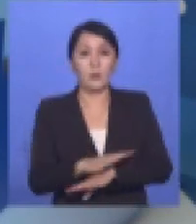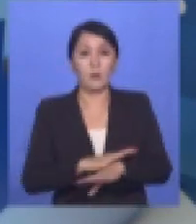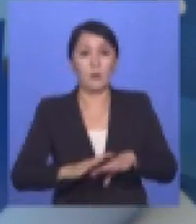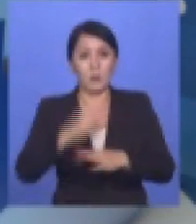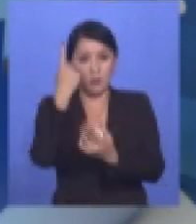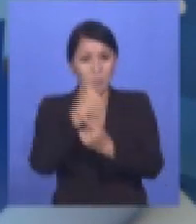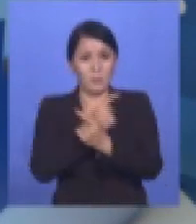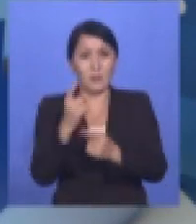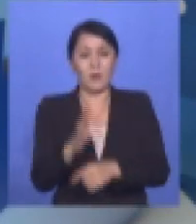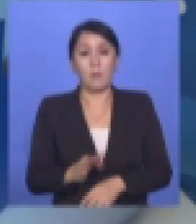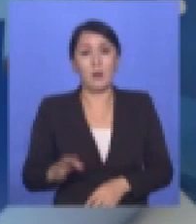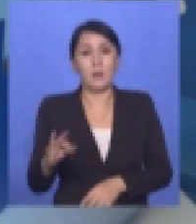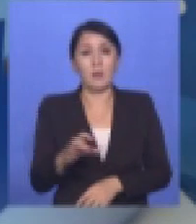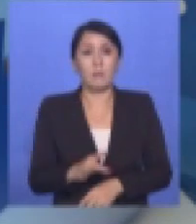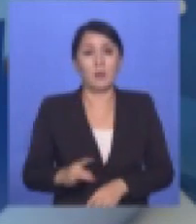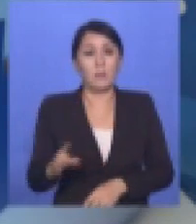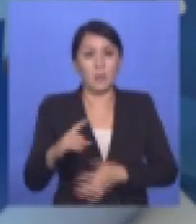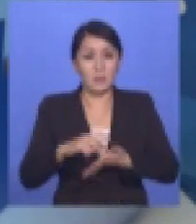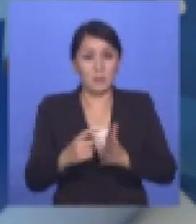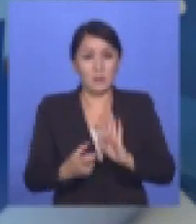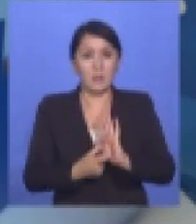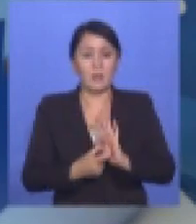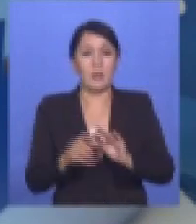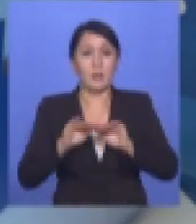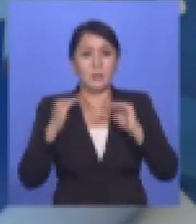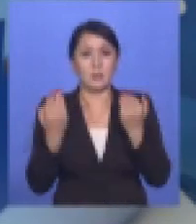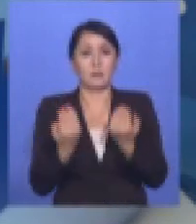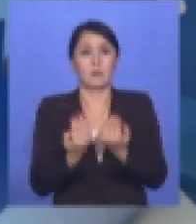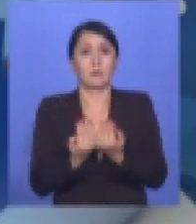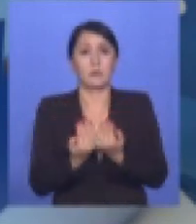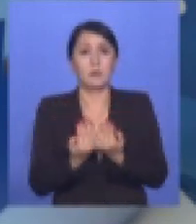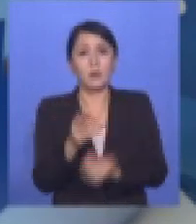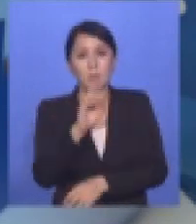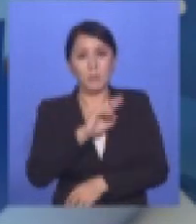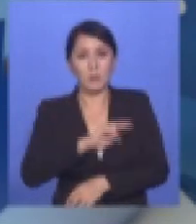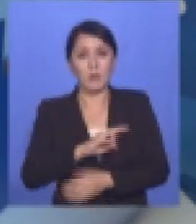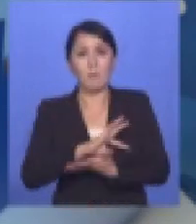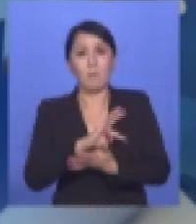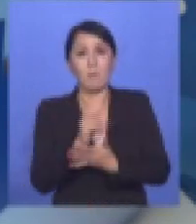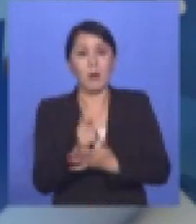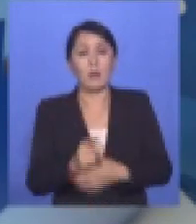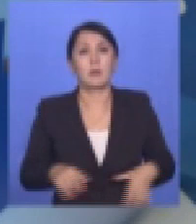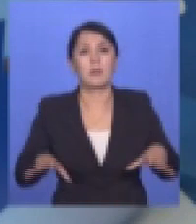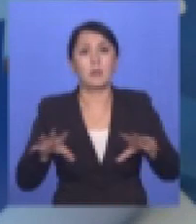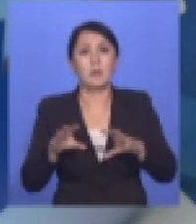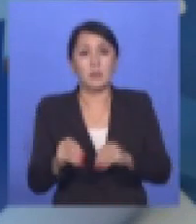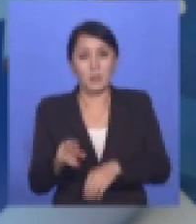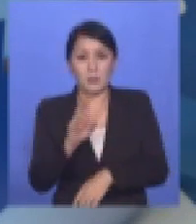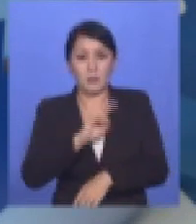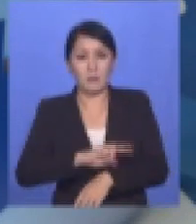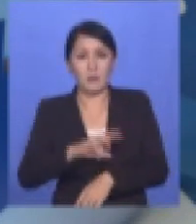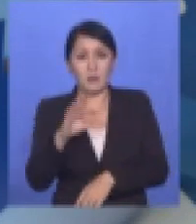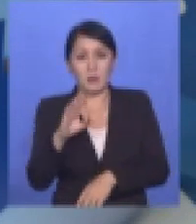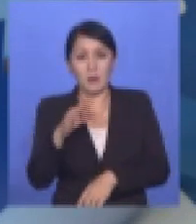жолдауын тыңдады. Облыстың аумақтық бөліністерінің мәжіліс залдарында кезекшілікпен қызметке жұмылдырылмаған барлық қызметкерлер